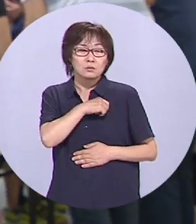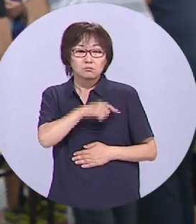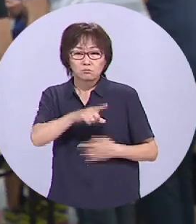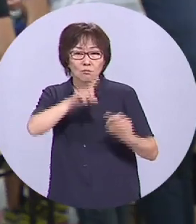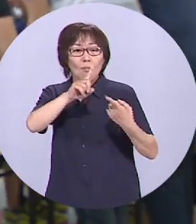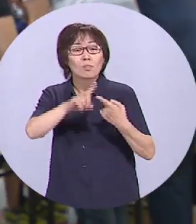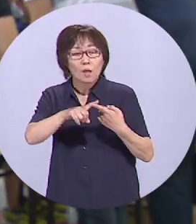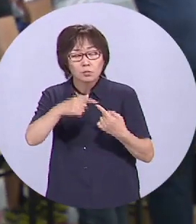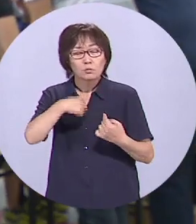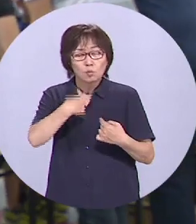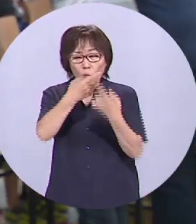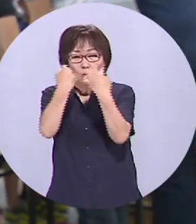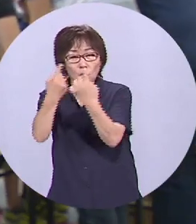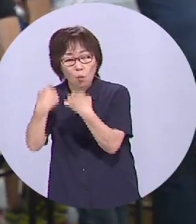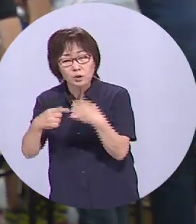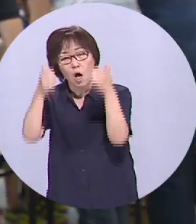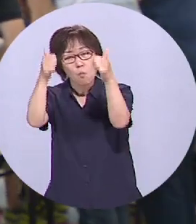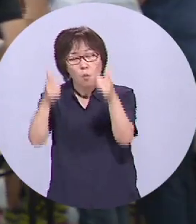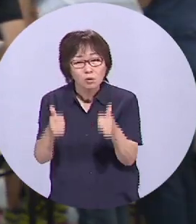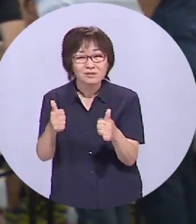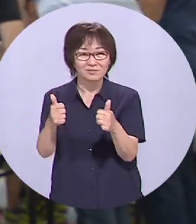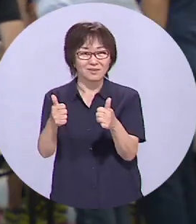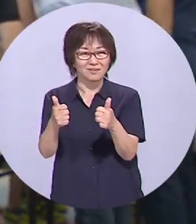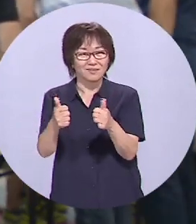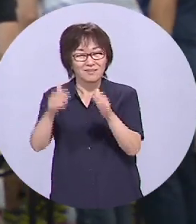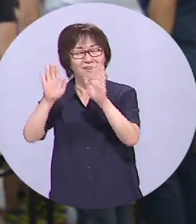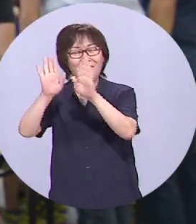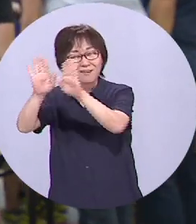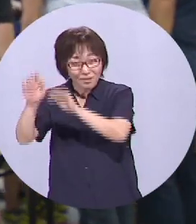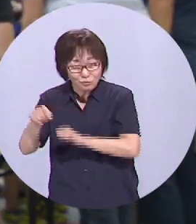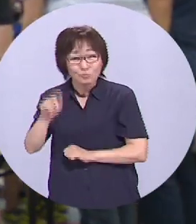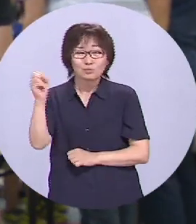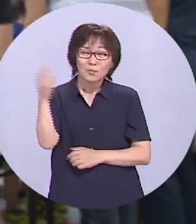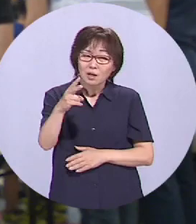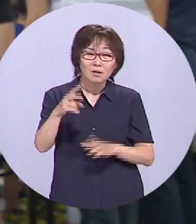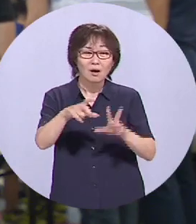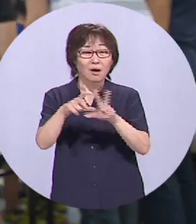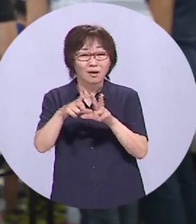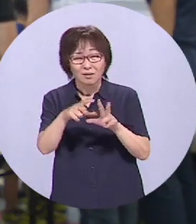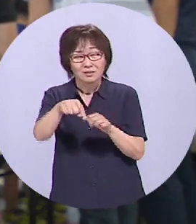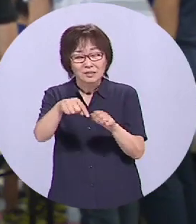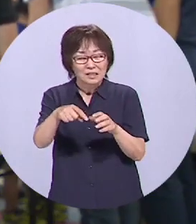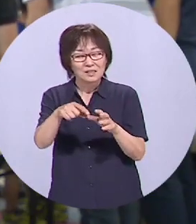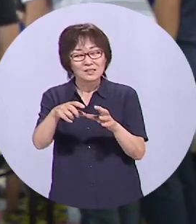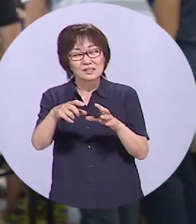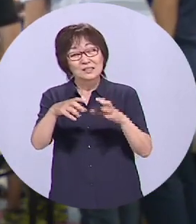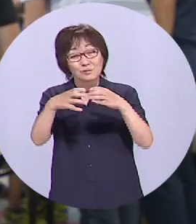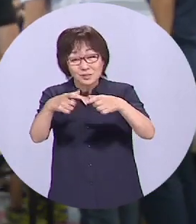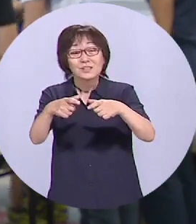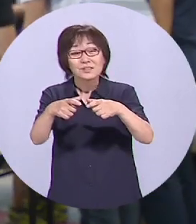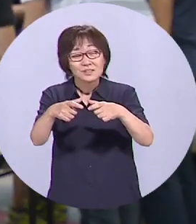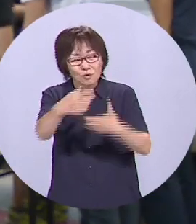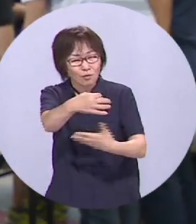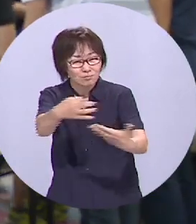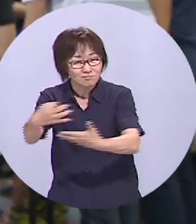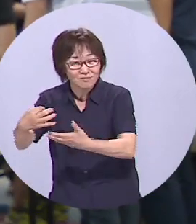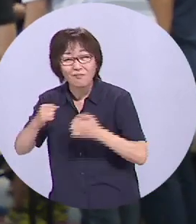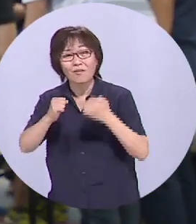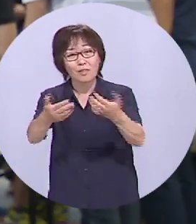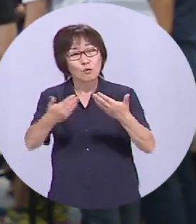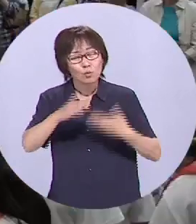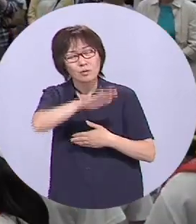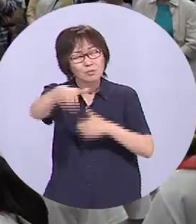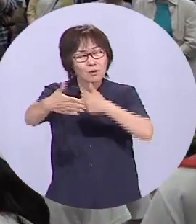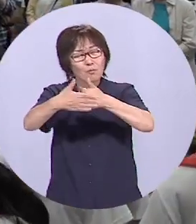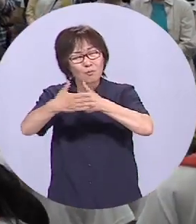ターをお店に貼ってくださったり、CD を買って配ってくださっているような方もいて、本当に市民の皆さんの後押しがあってこそだと思っ